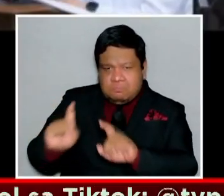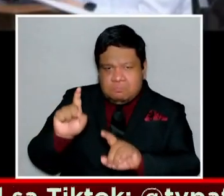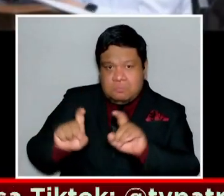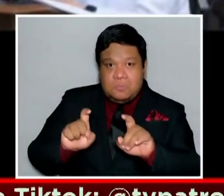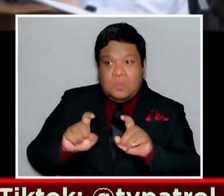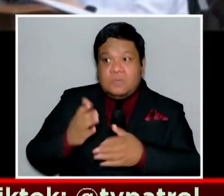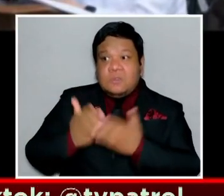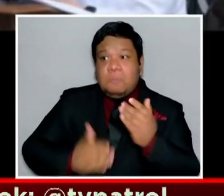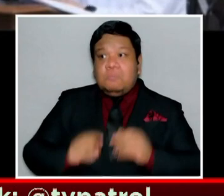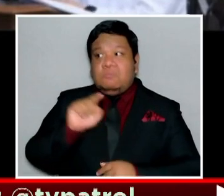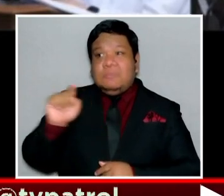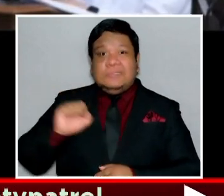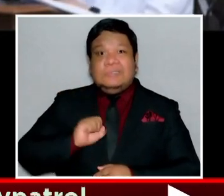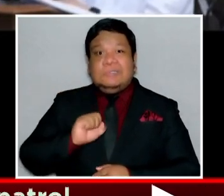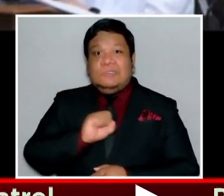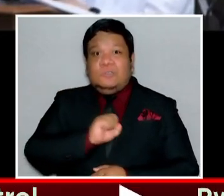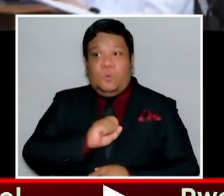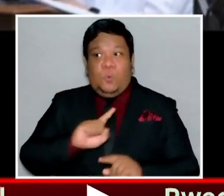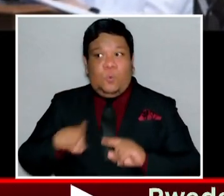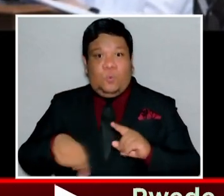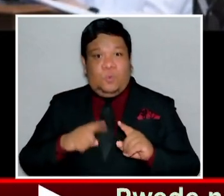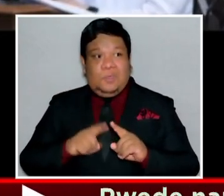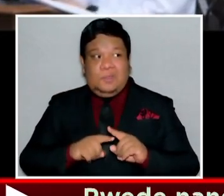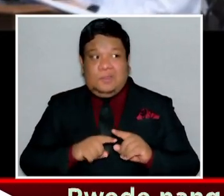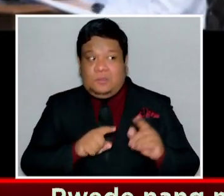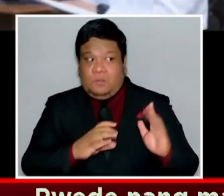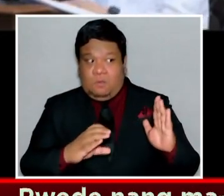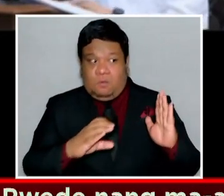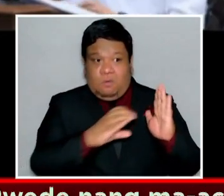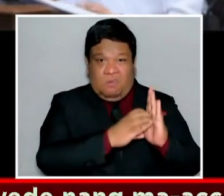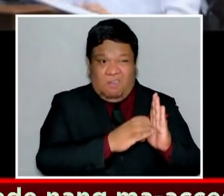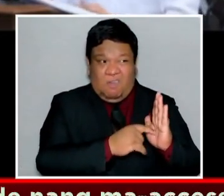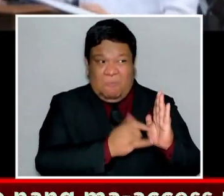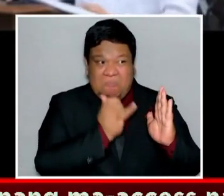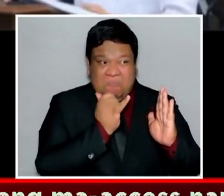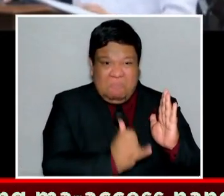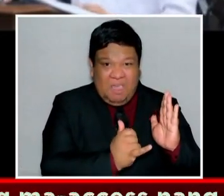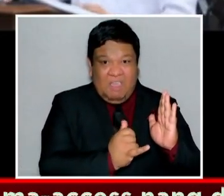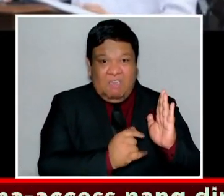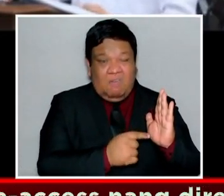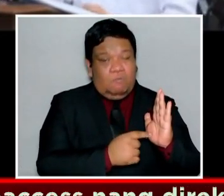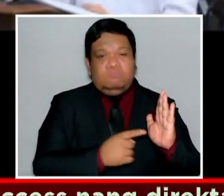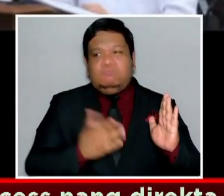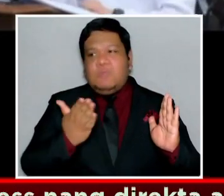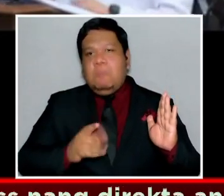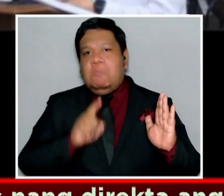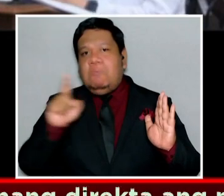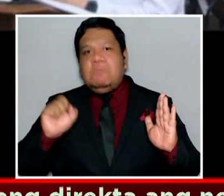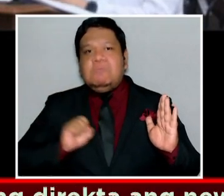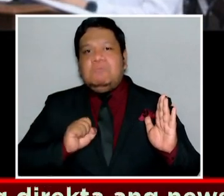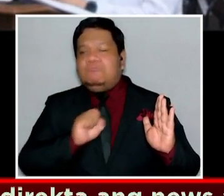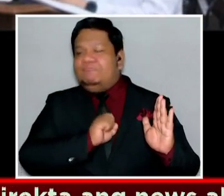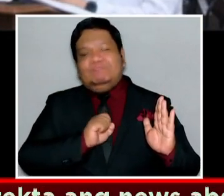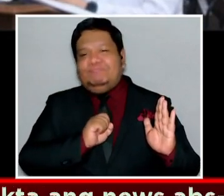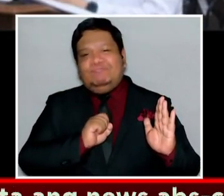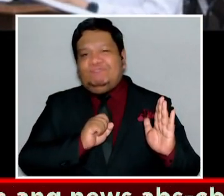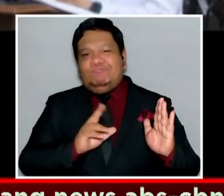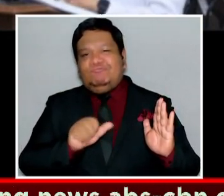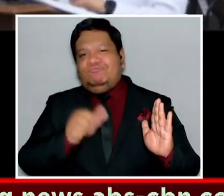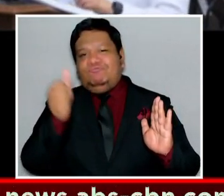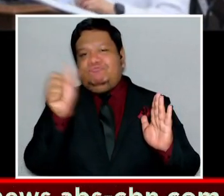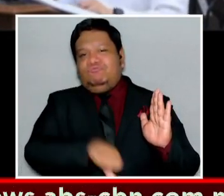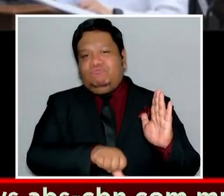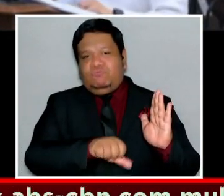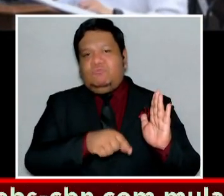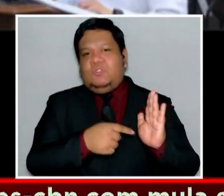senador, oras na ito ay manatili yung provision na ito, may mga senador kahit taga-mayorya boboto ng against dito